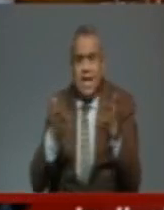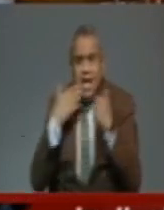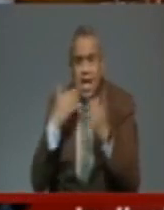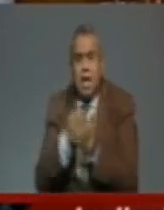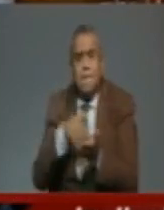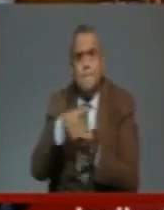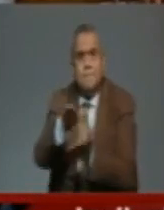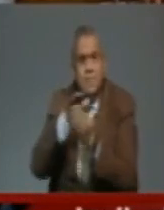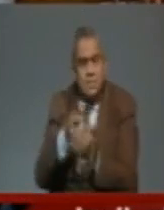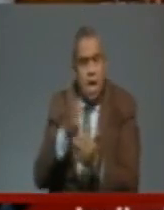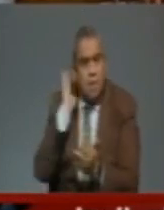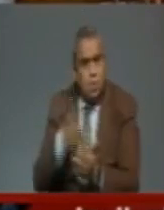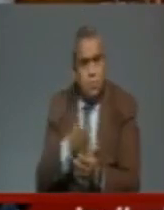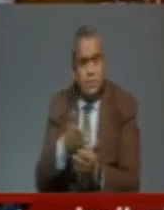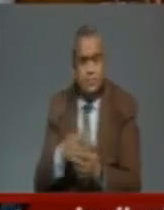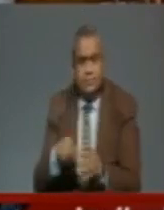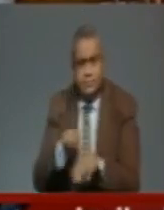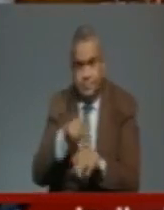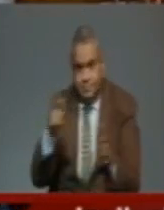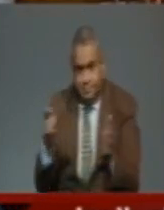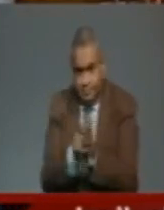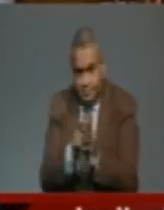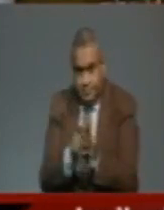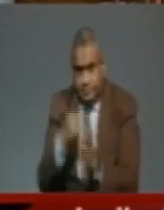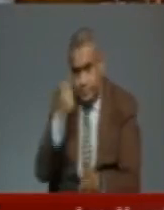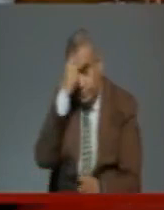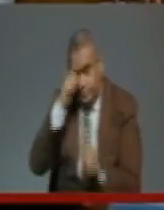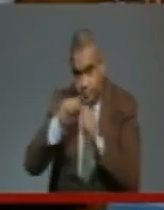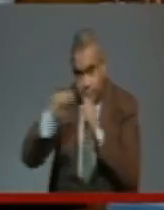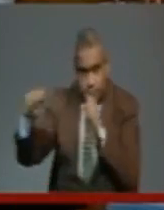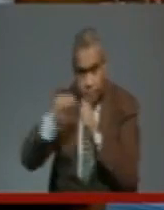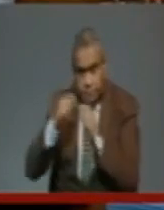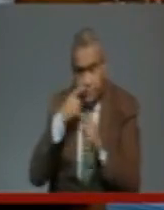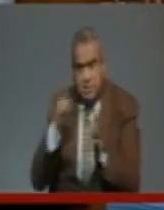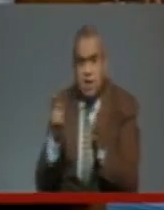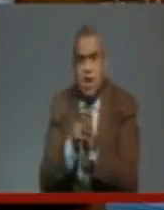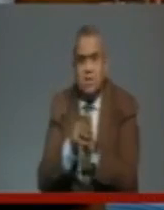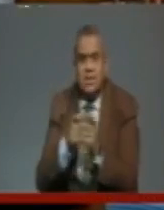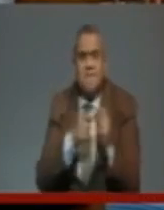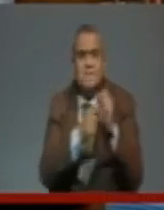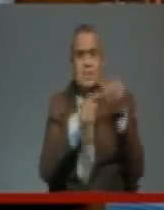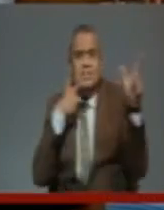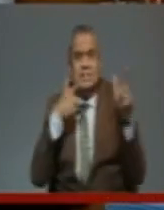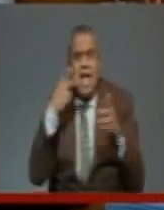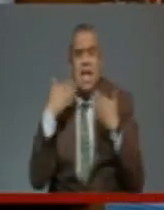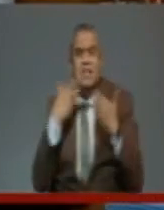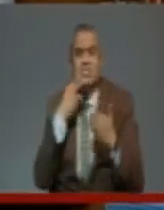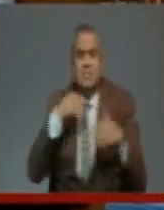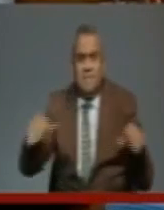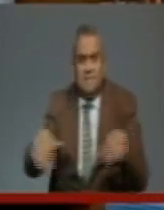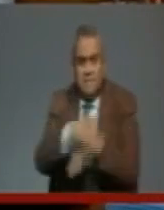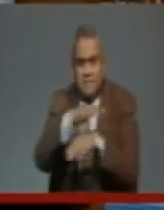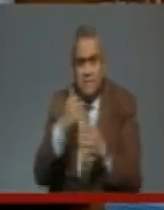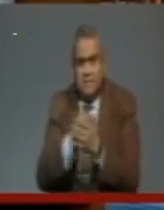هنا رصيف بطول 1000 متر سميناه الرصيف السياحي بيتنفذ دلوقتي عشان الكروز